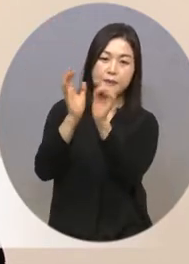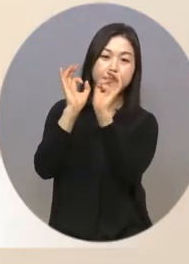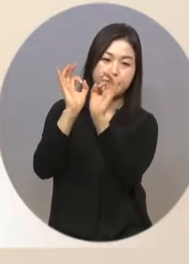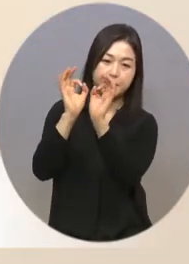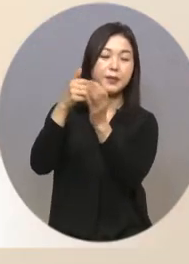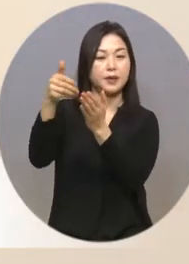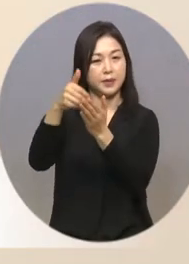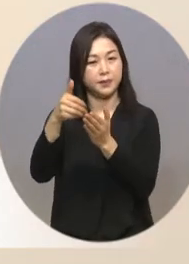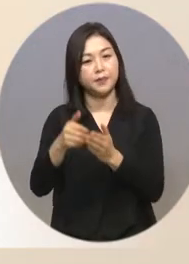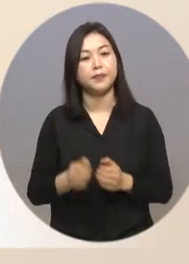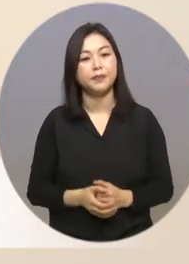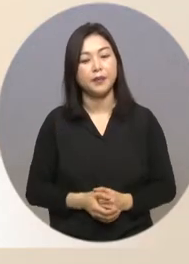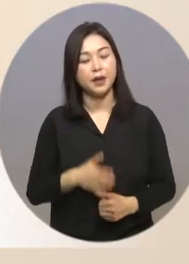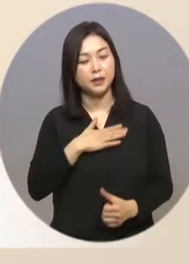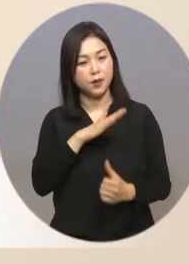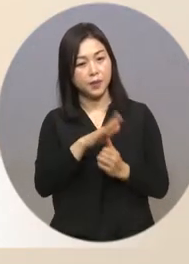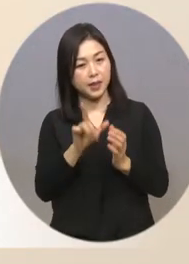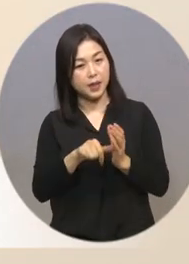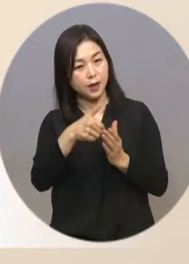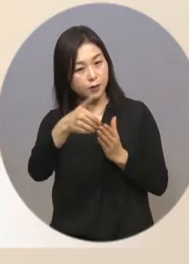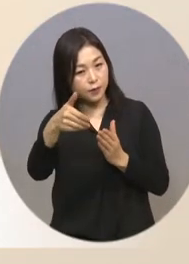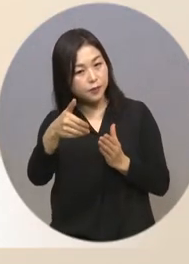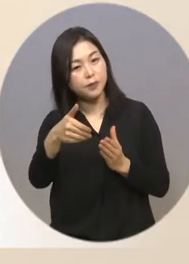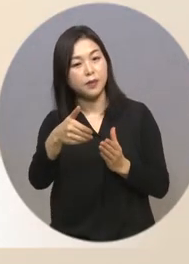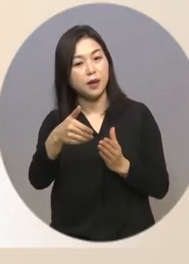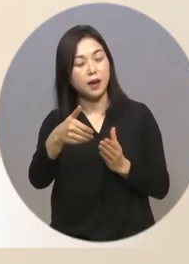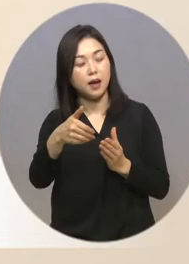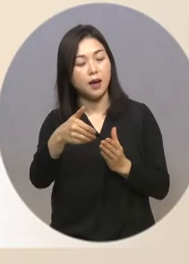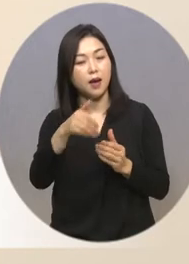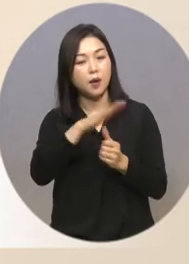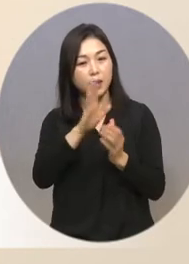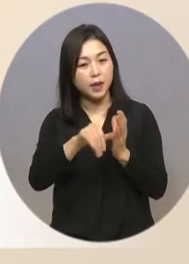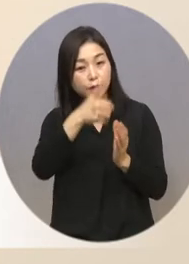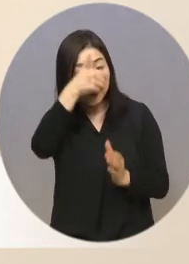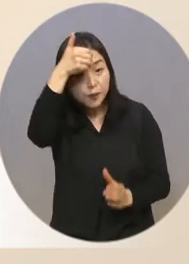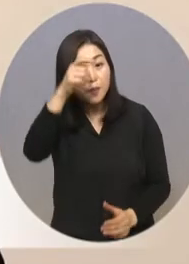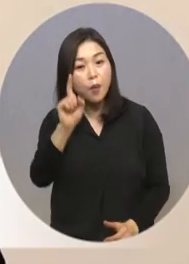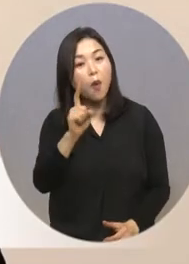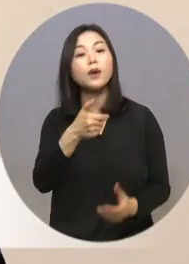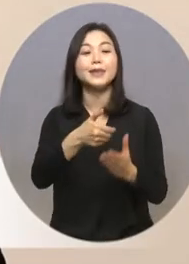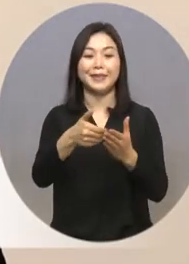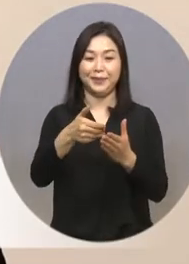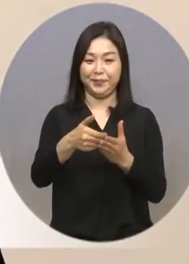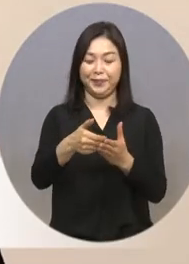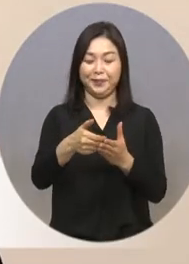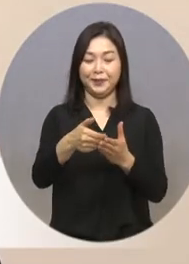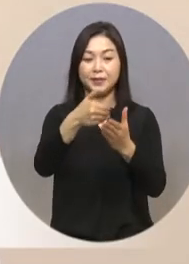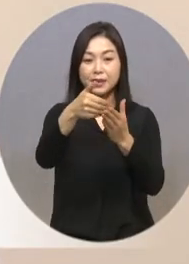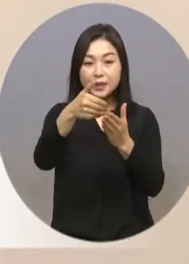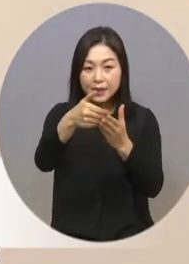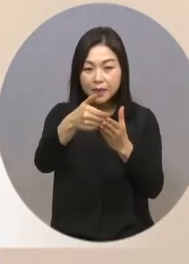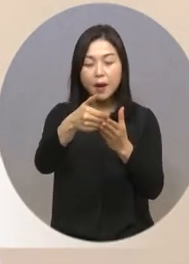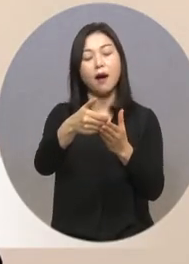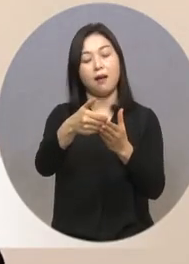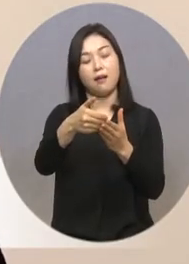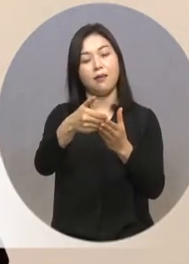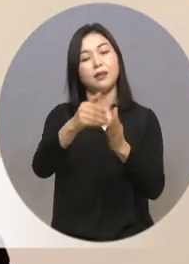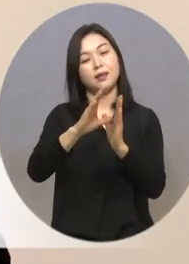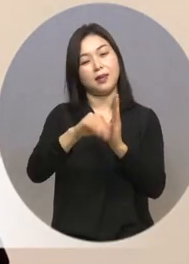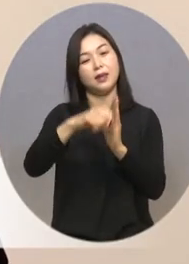같습니다. 제 어렸을 때 꿈이 그림을 그린 거였는데 그림을 그리면서 느꼈던 이